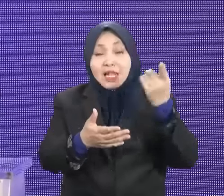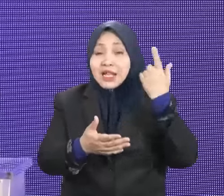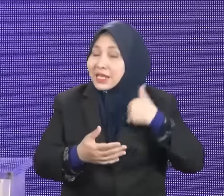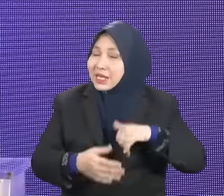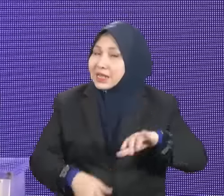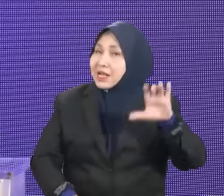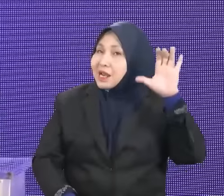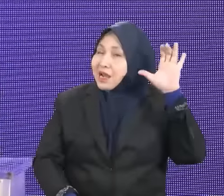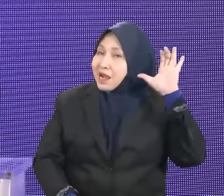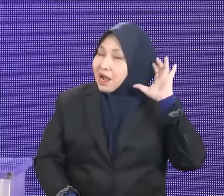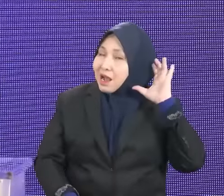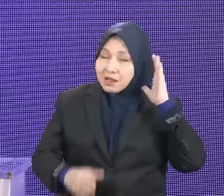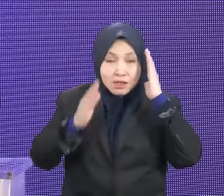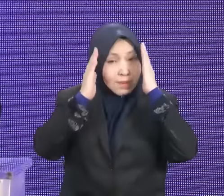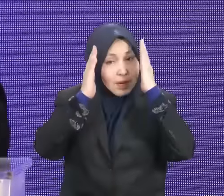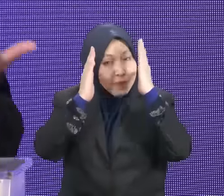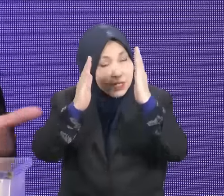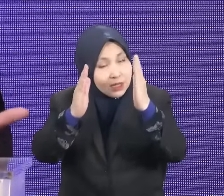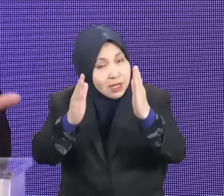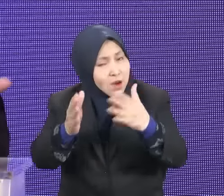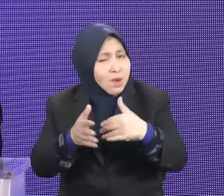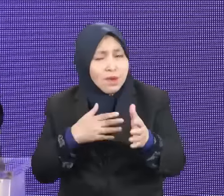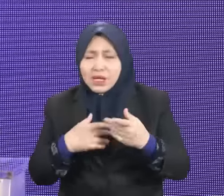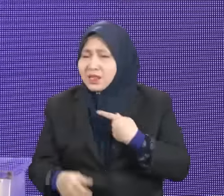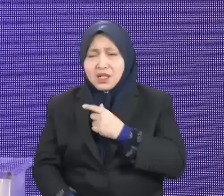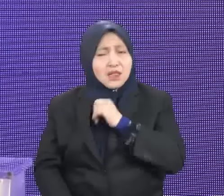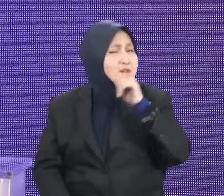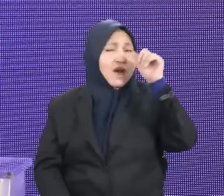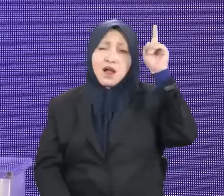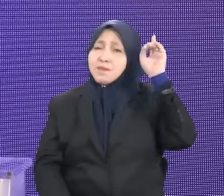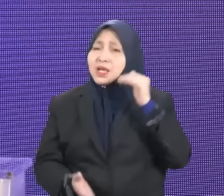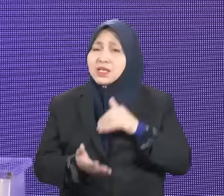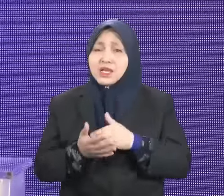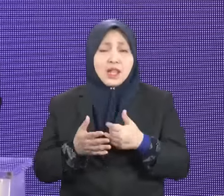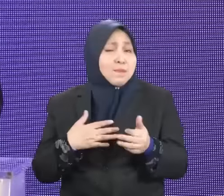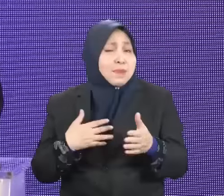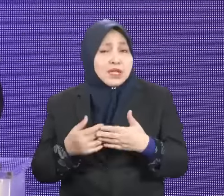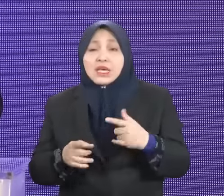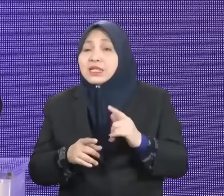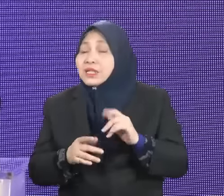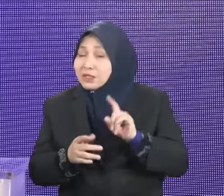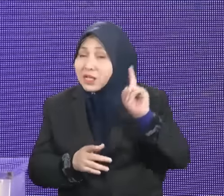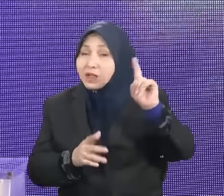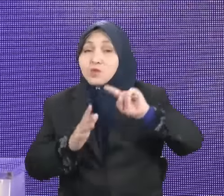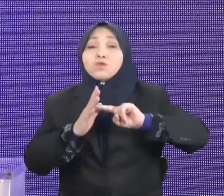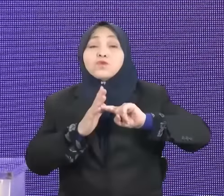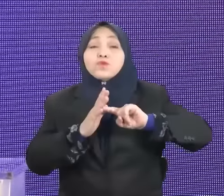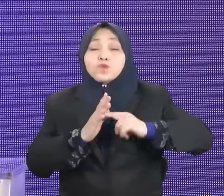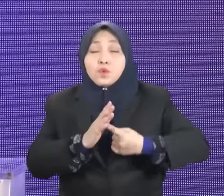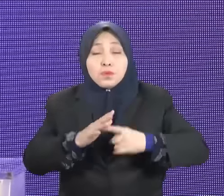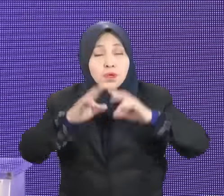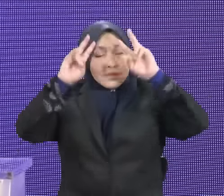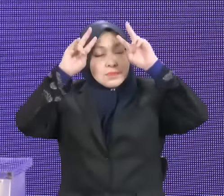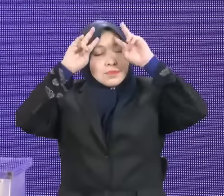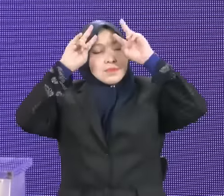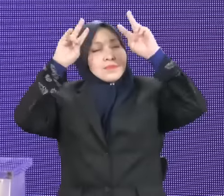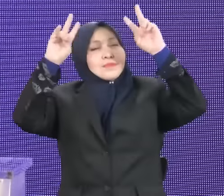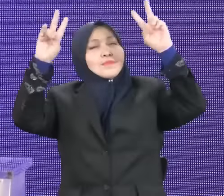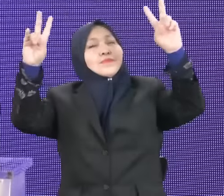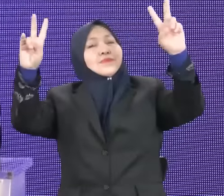kita beri perhatian walaupun kita tidak paham lagi ia ini sebagai satu sumber ketenangan 1 yang